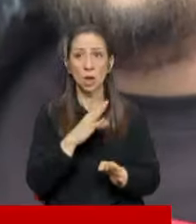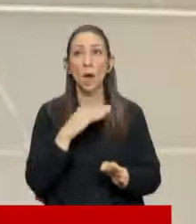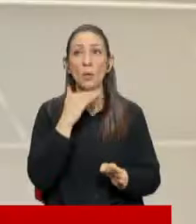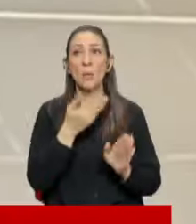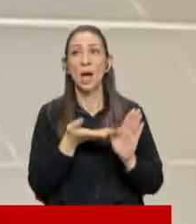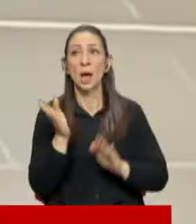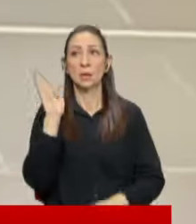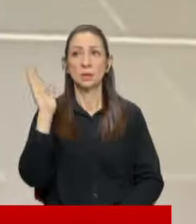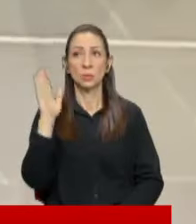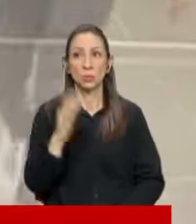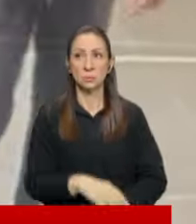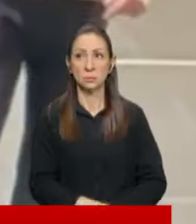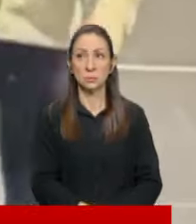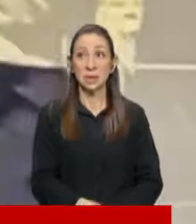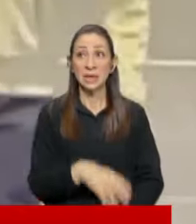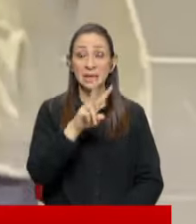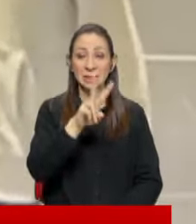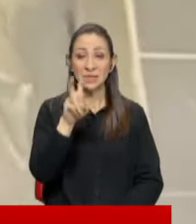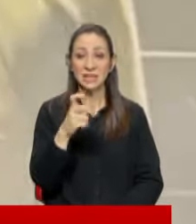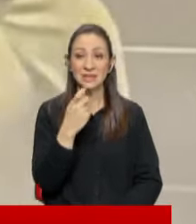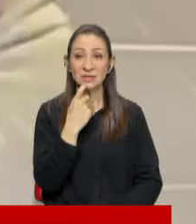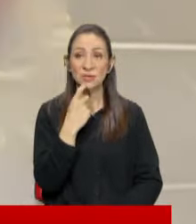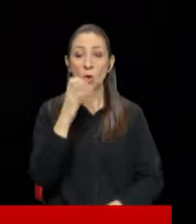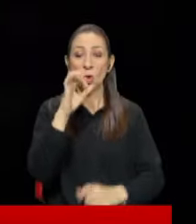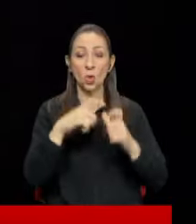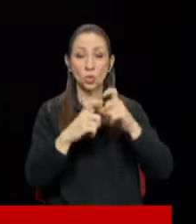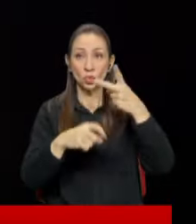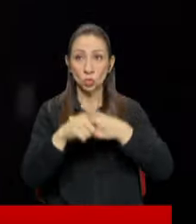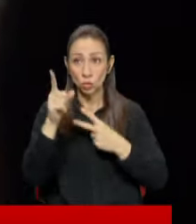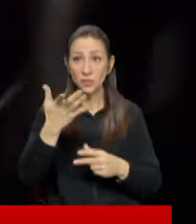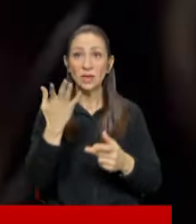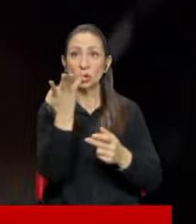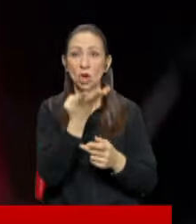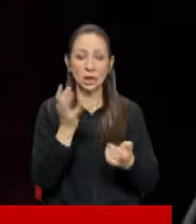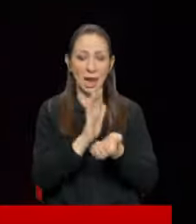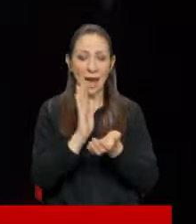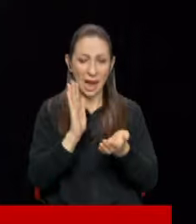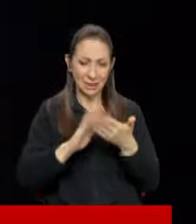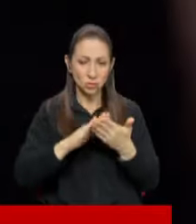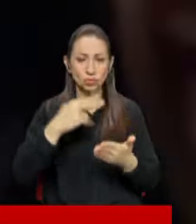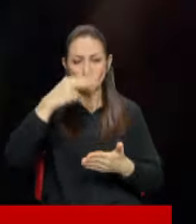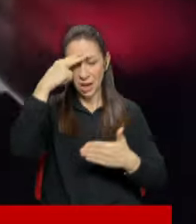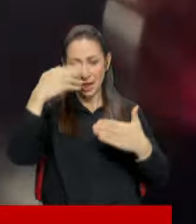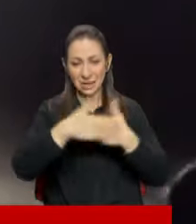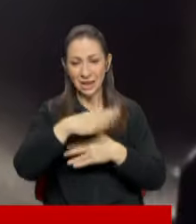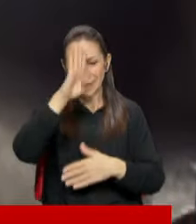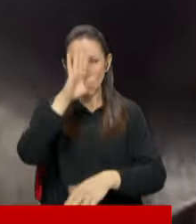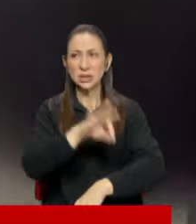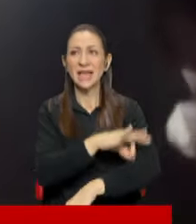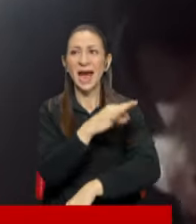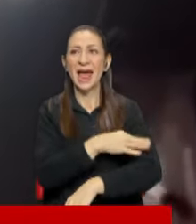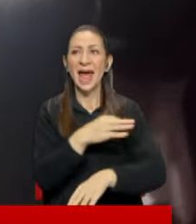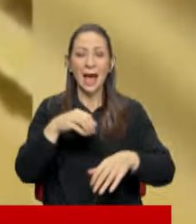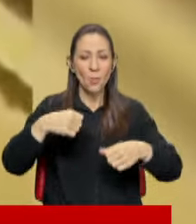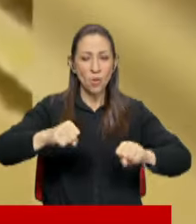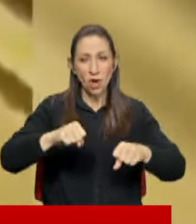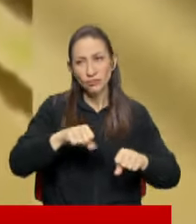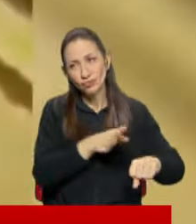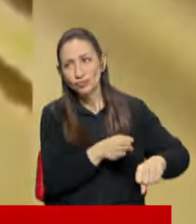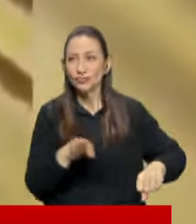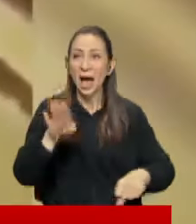dışına gidiyor. 28 yaşındaki Oğuz Acı ve 4 arkadaşı cuma akşamı İstanbul Sarıyer'de ATV turuna